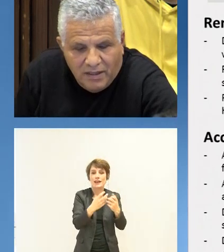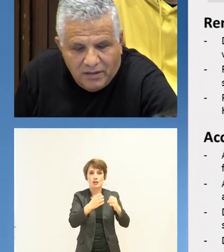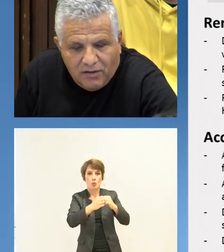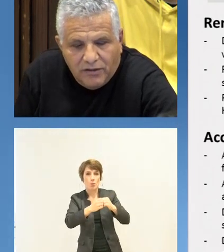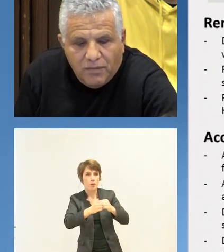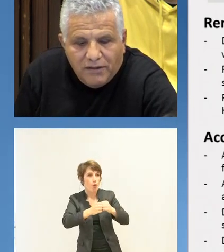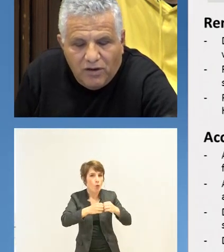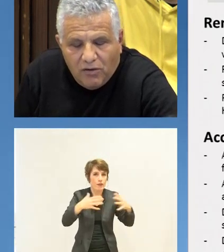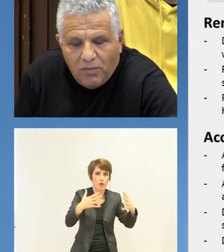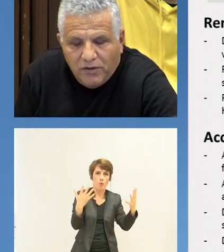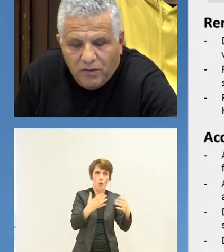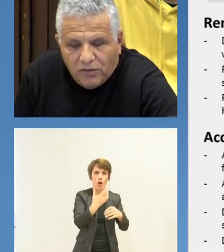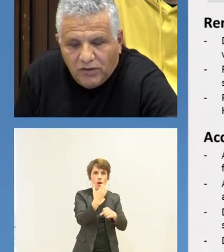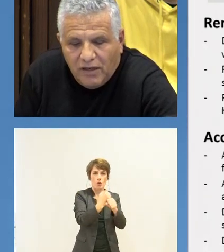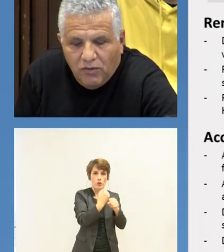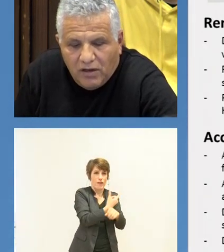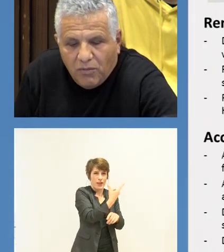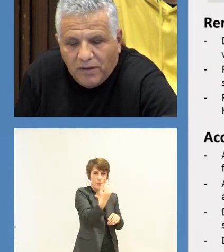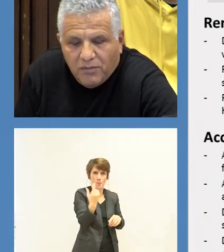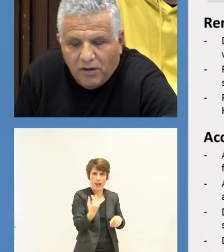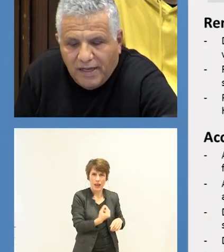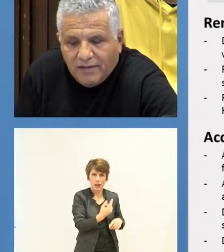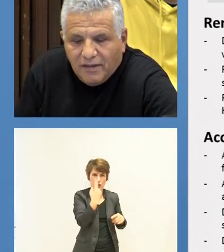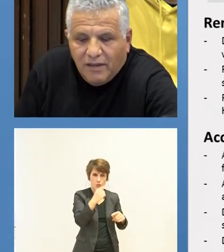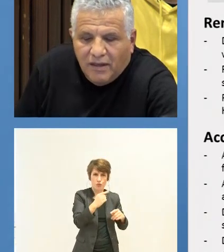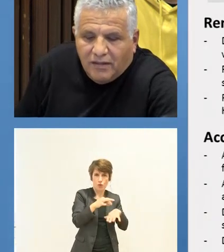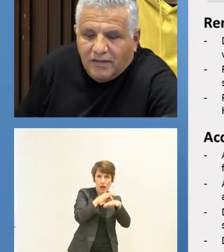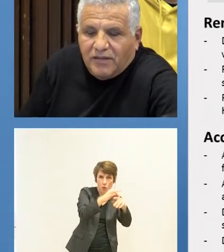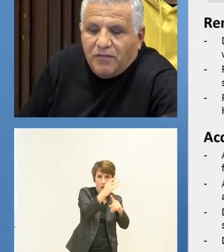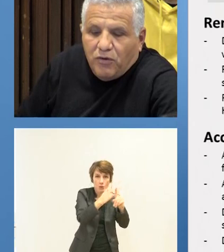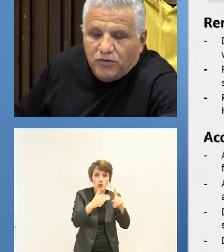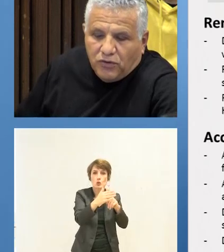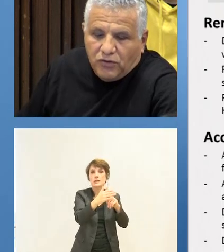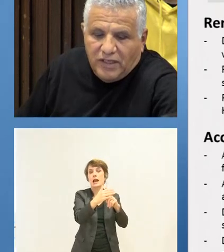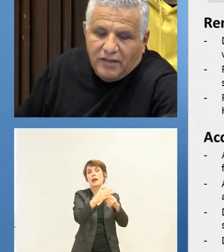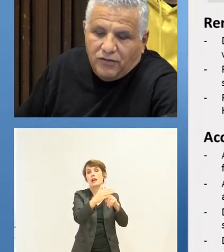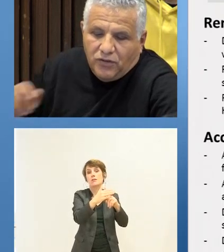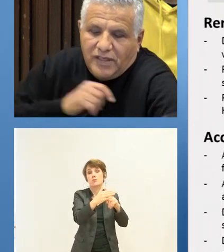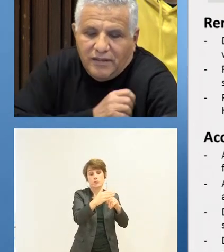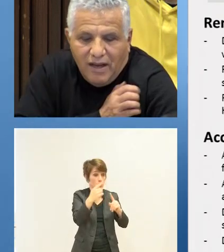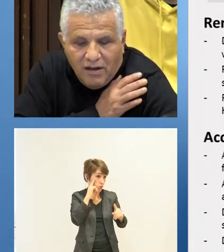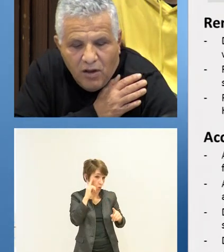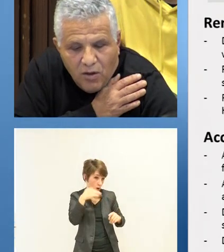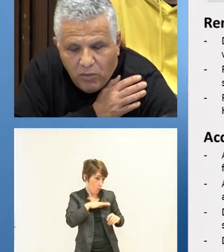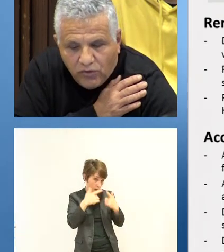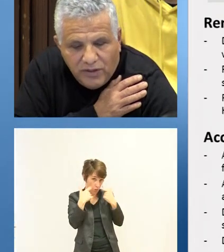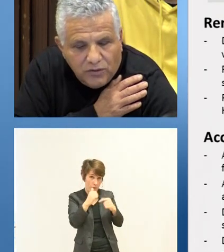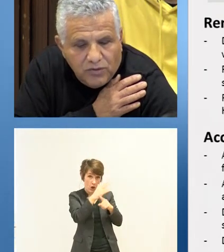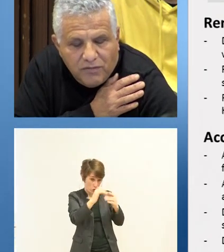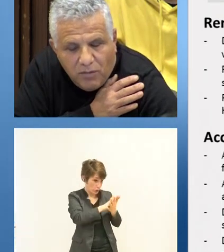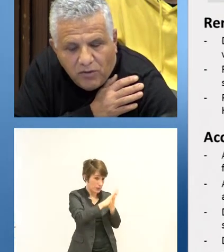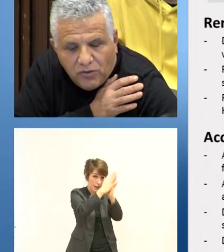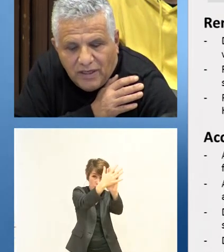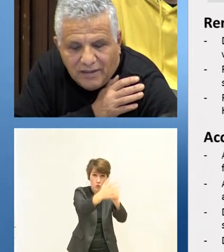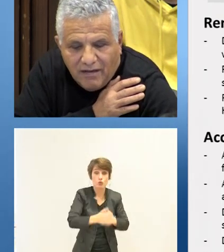perd dans les domaines de l'accompagnement social ou l'accompagnement en interne des évolutions sociétales poursuite